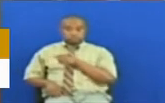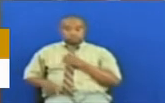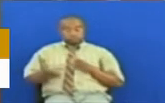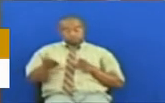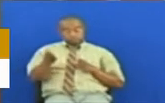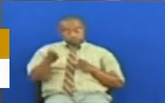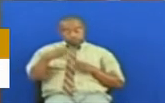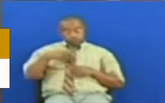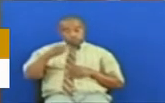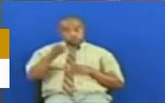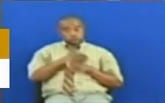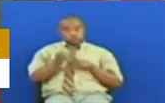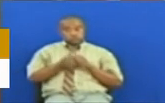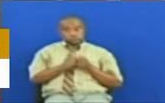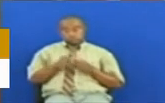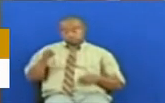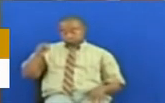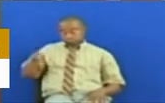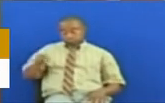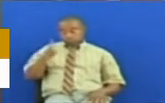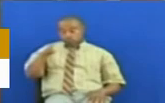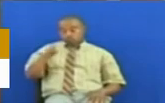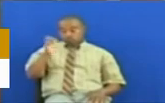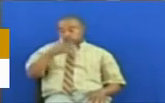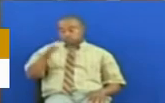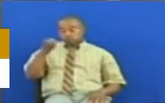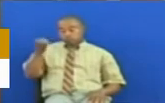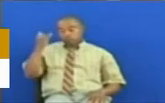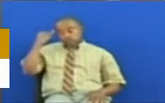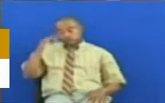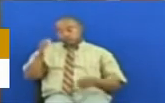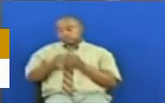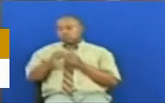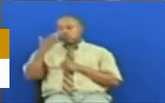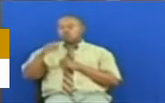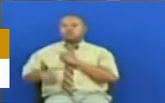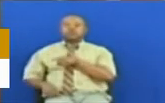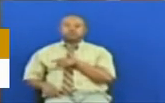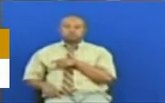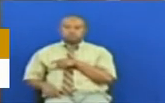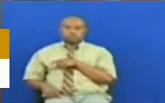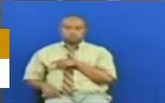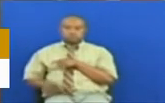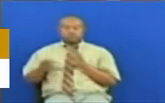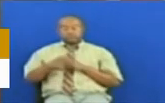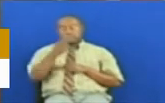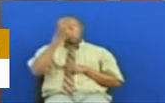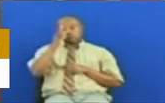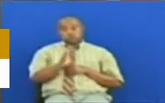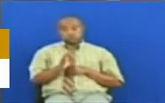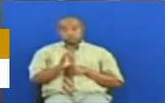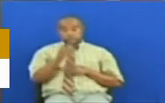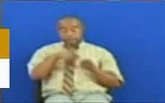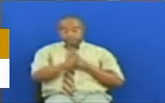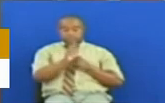ya uvuvi wa Zanzibar ni jambo muhimu ambalo linaweza likaleta tija na mtangamano mzuri katika